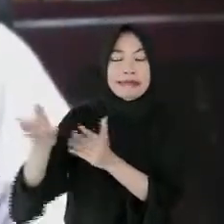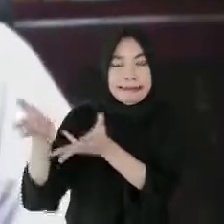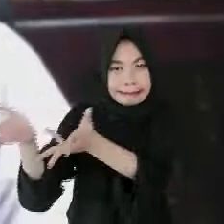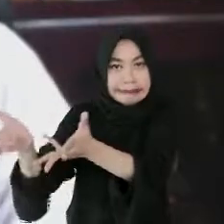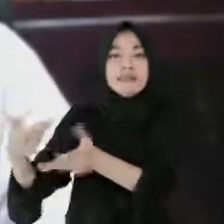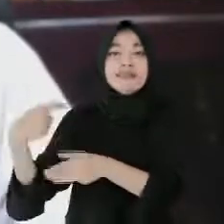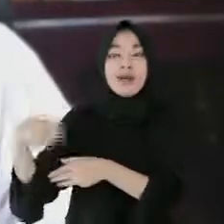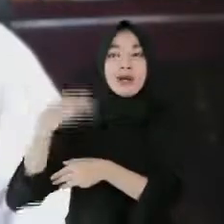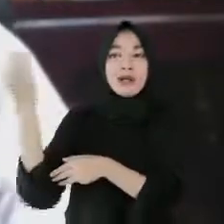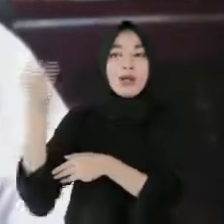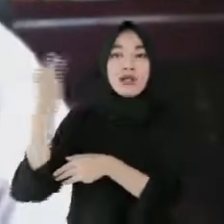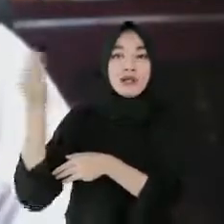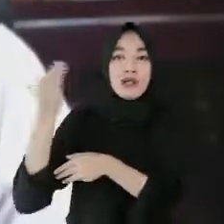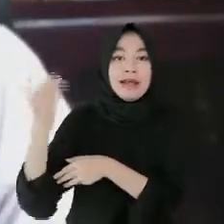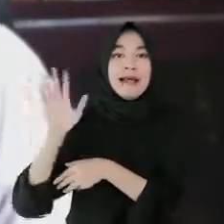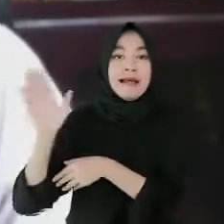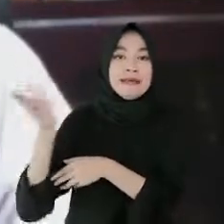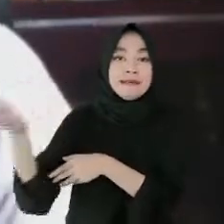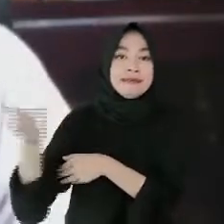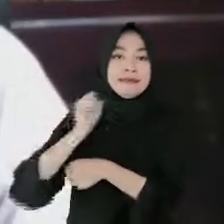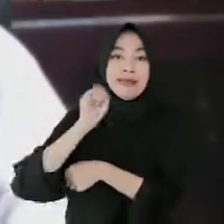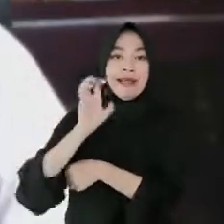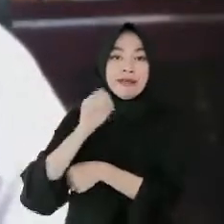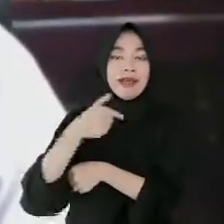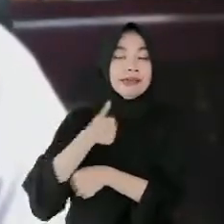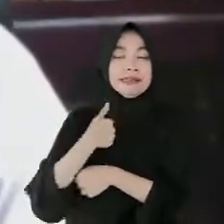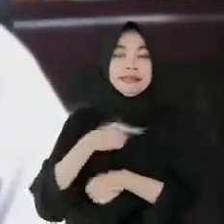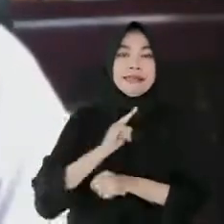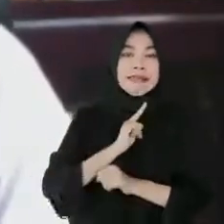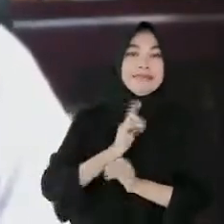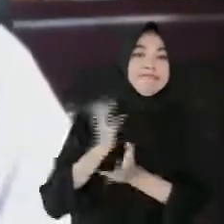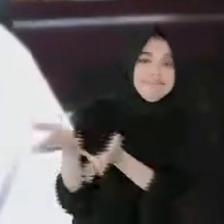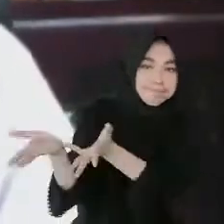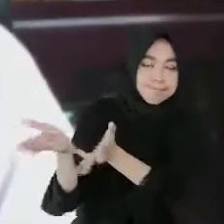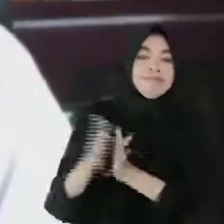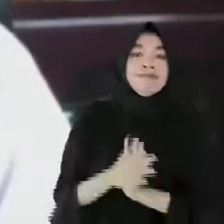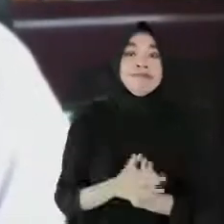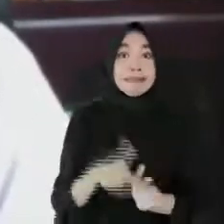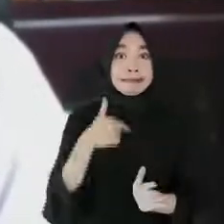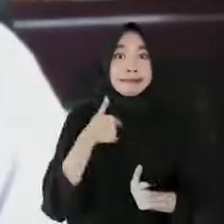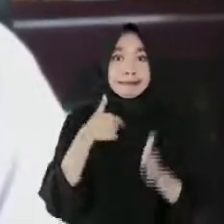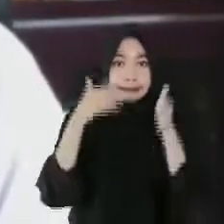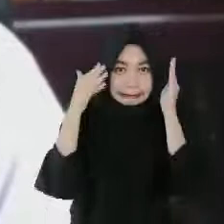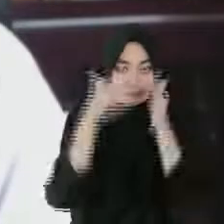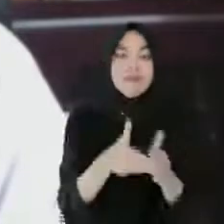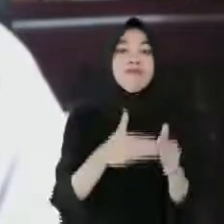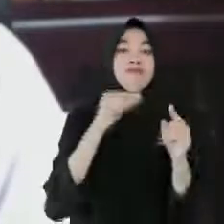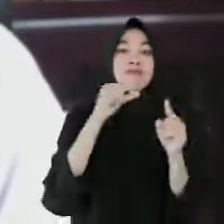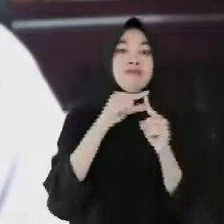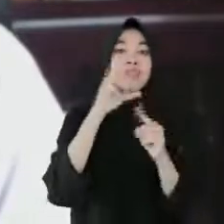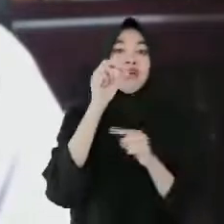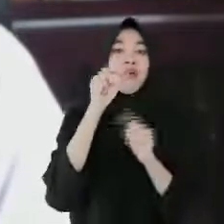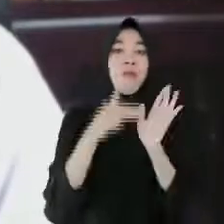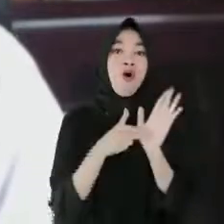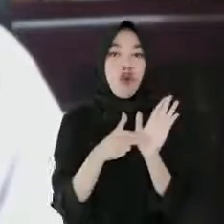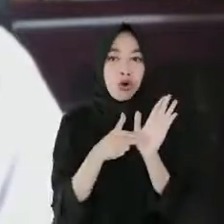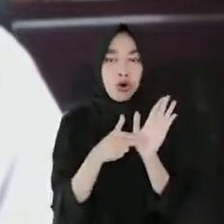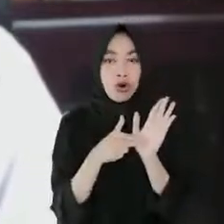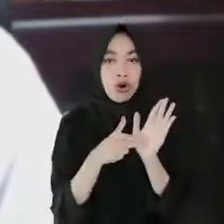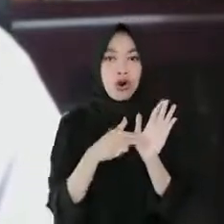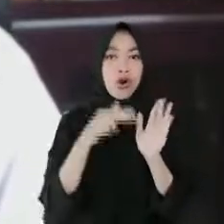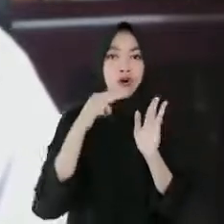pariwisata mungkin ada sesi tersendiri tentang itu nah khusus untuk pon pon ini rangkaian